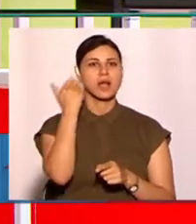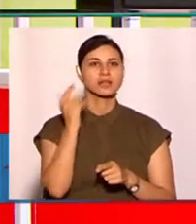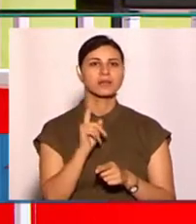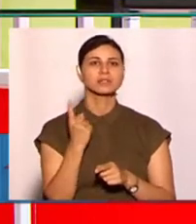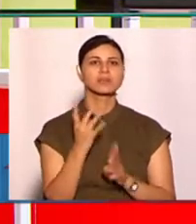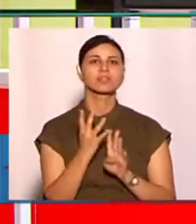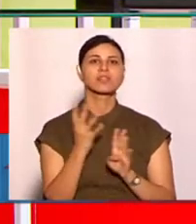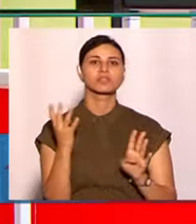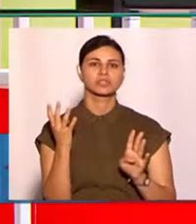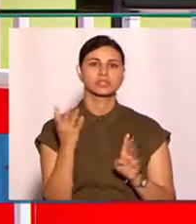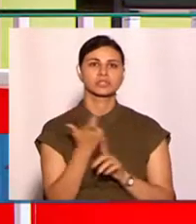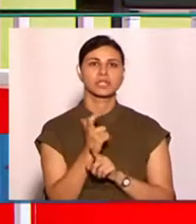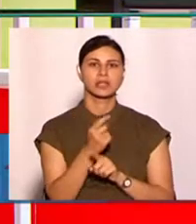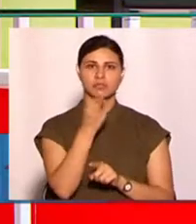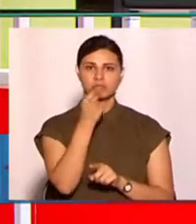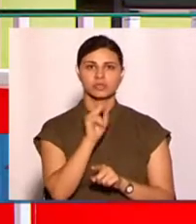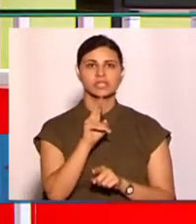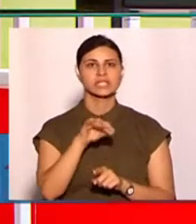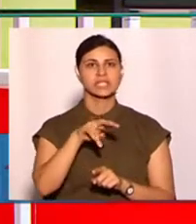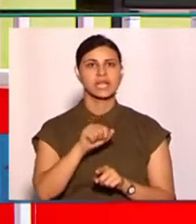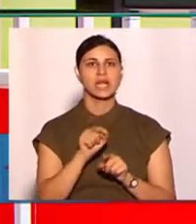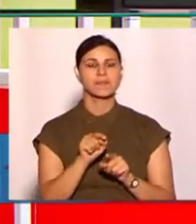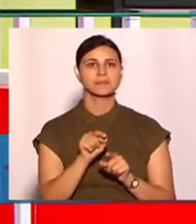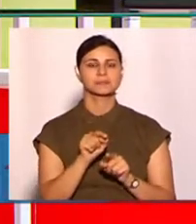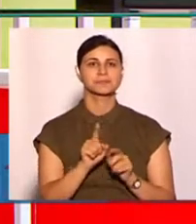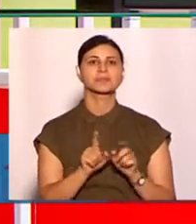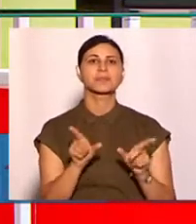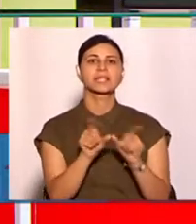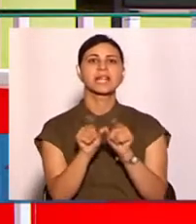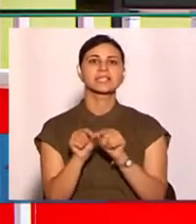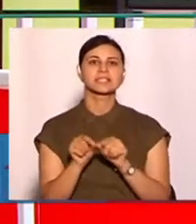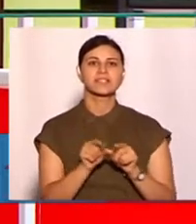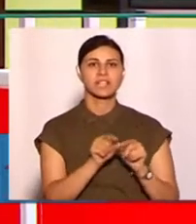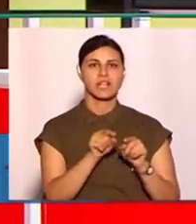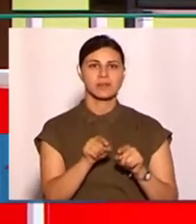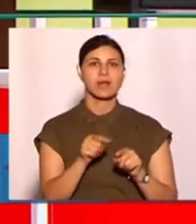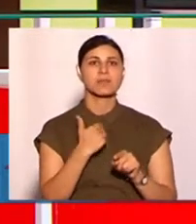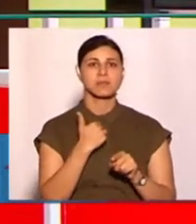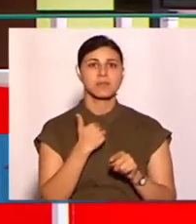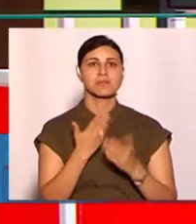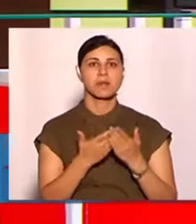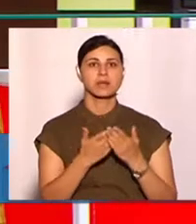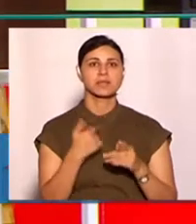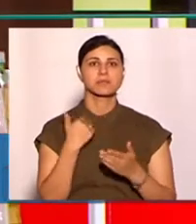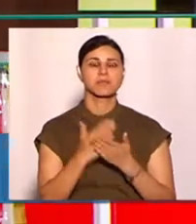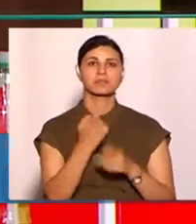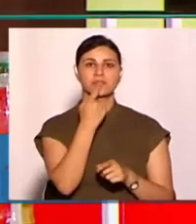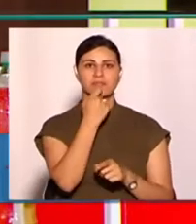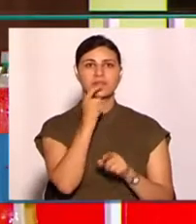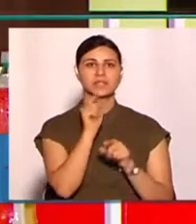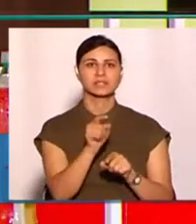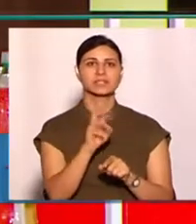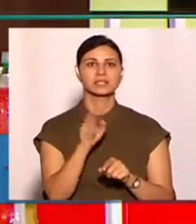პირველ რიგში უნიკალური მცენარეული ცილის წყარო. დაწყვილება ამ პროდუქტების, მე სხვადასხვა აქ მაქვს კვერცხიც და